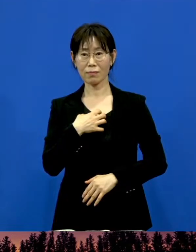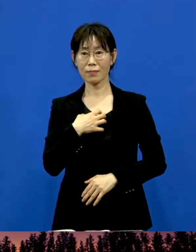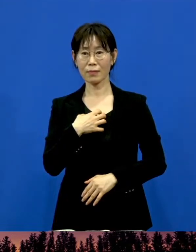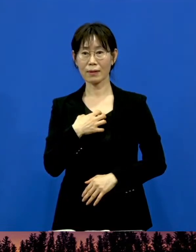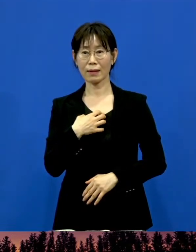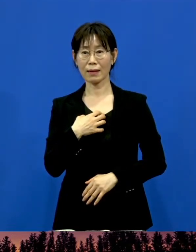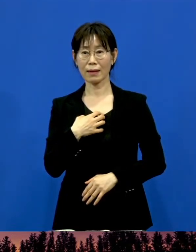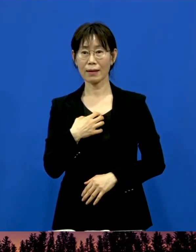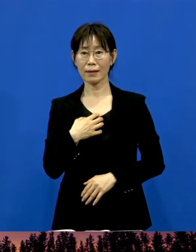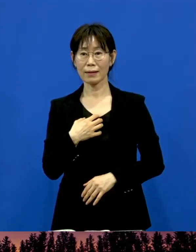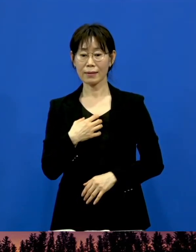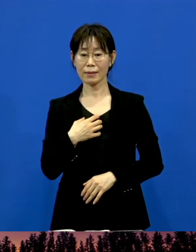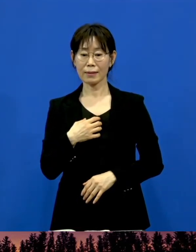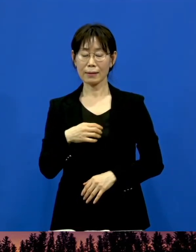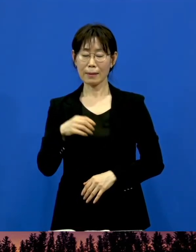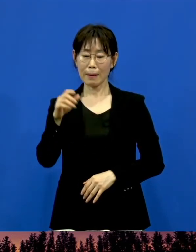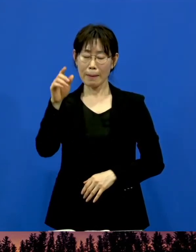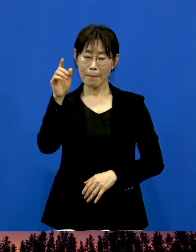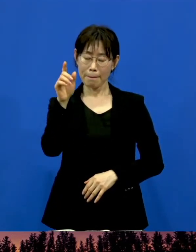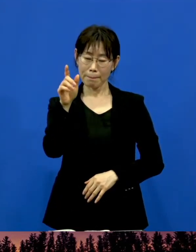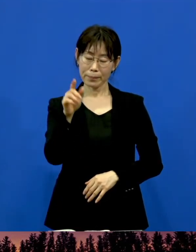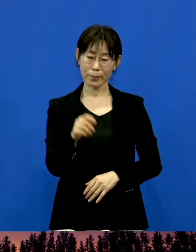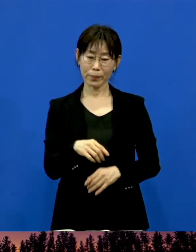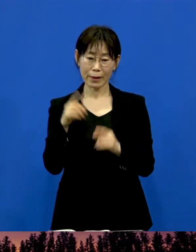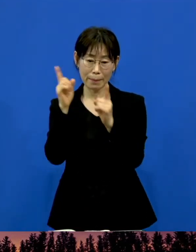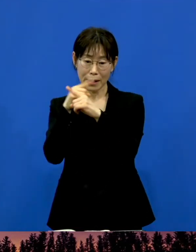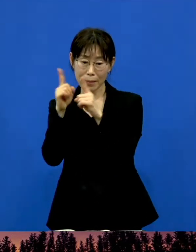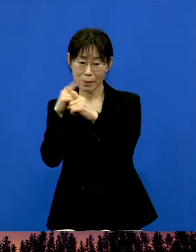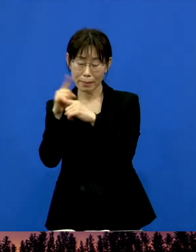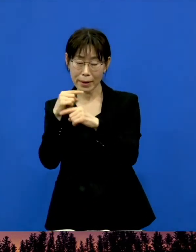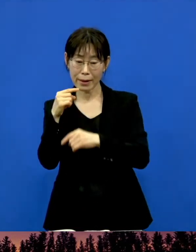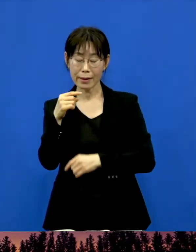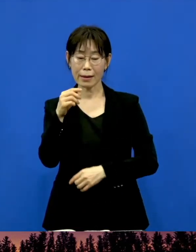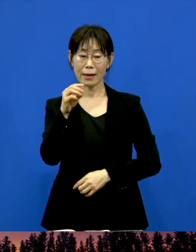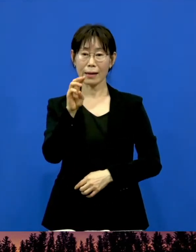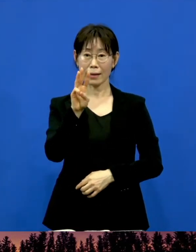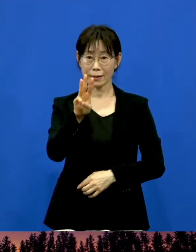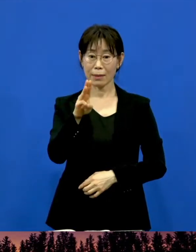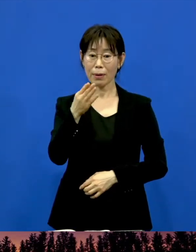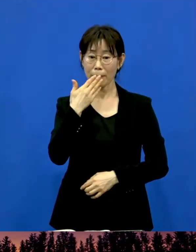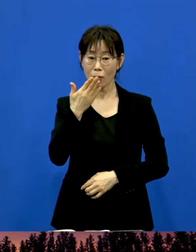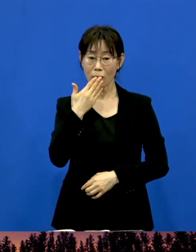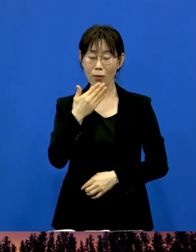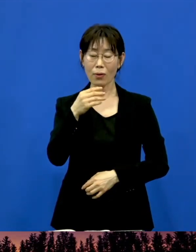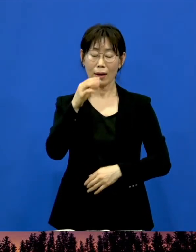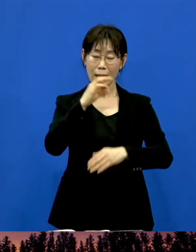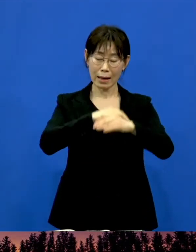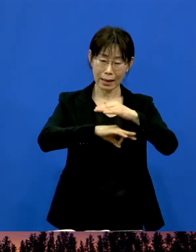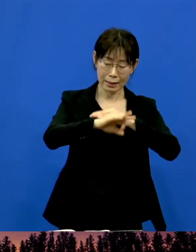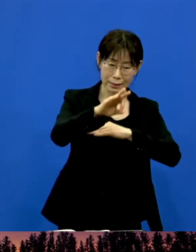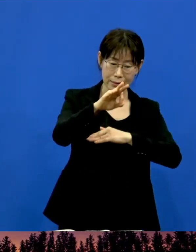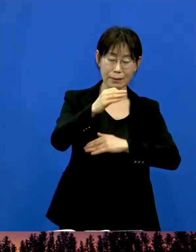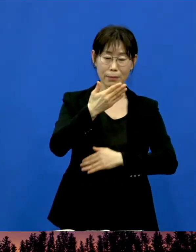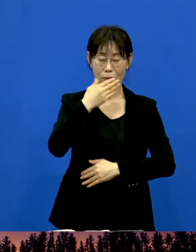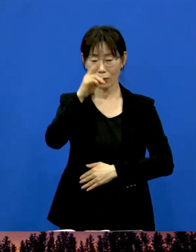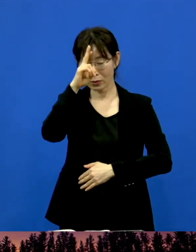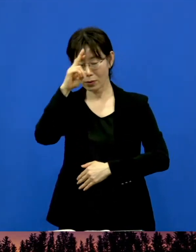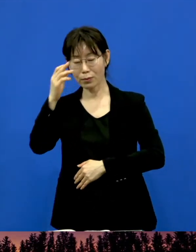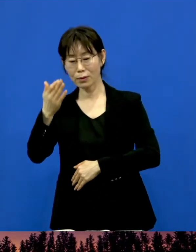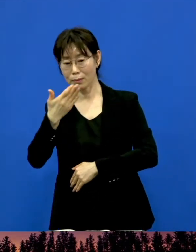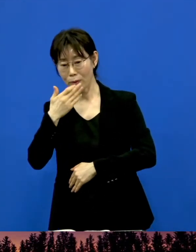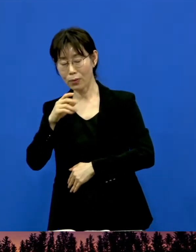매일 주어지는 한 끼의 밥상에 진심 어린 감사가 없다면 병드는 거예요, 여러분.